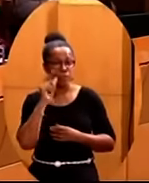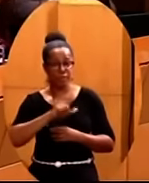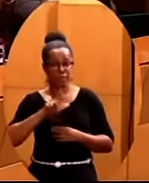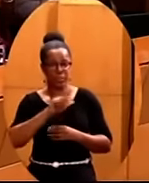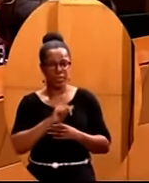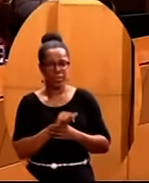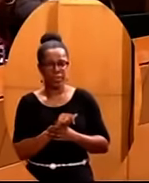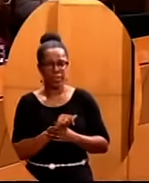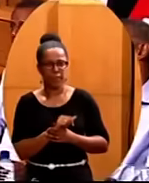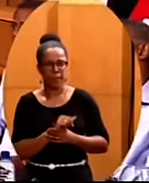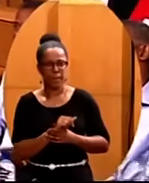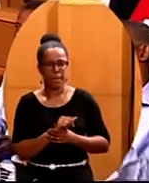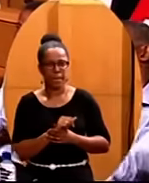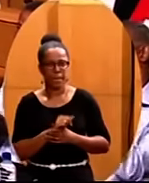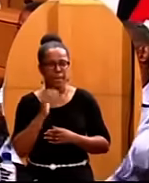syaventure